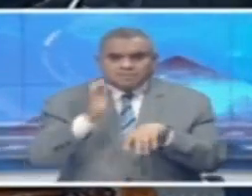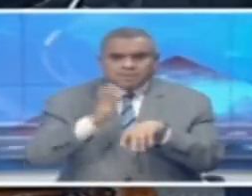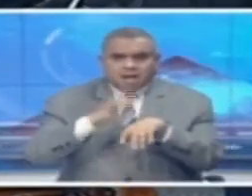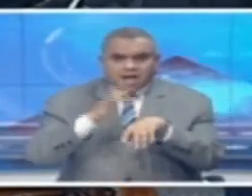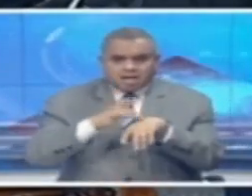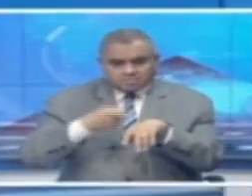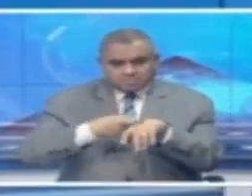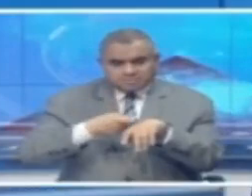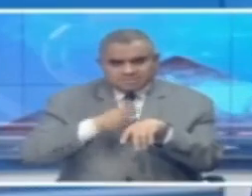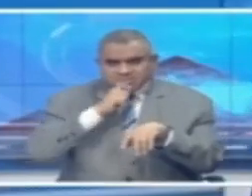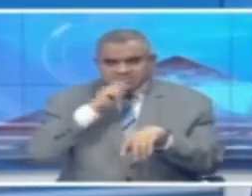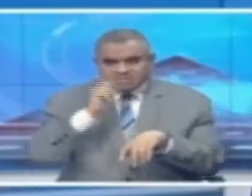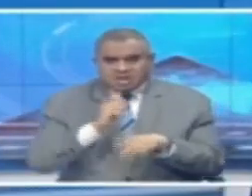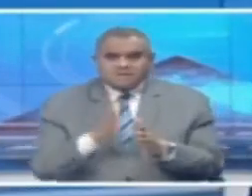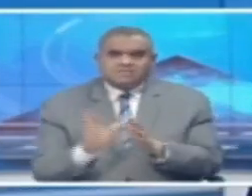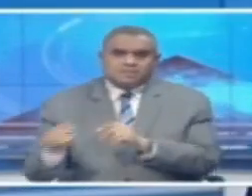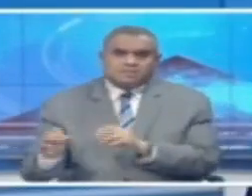الكلام.